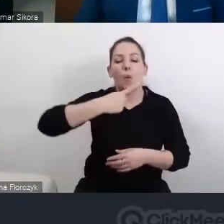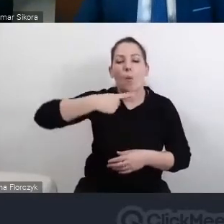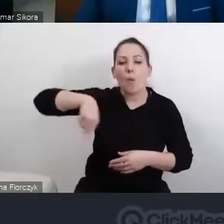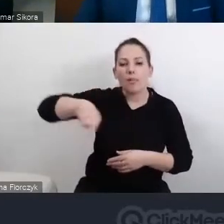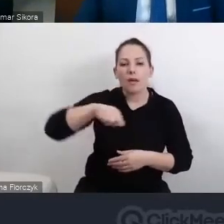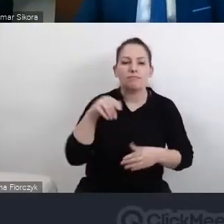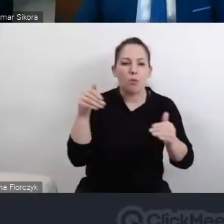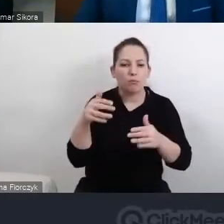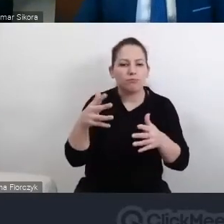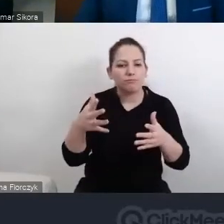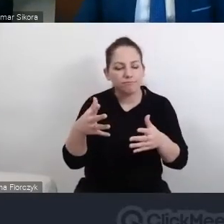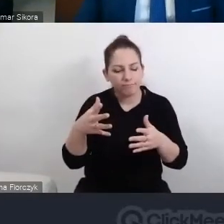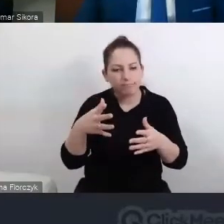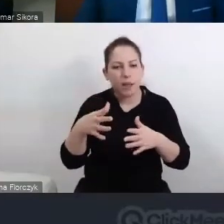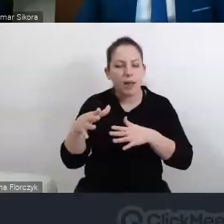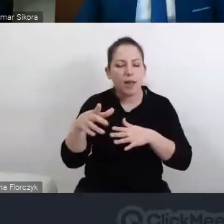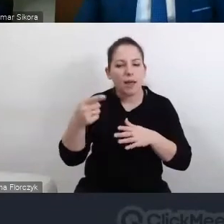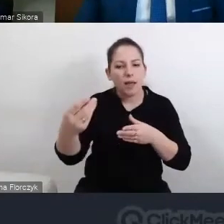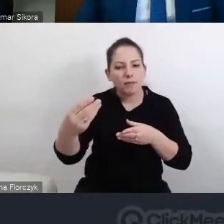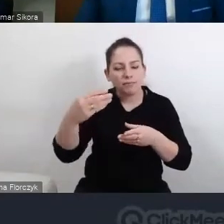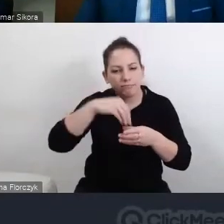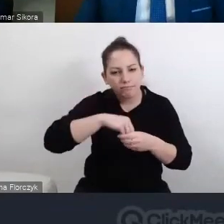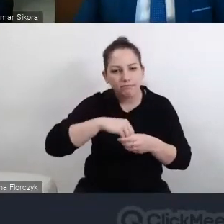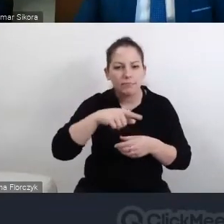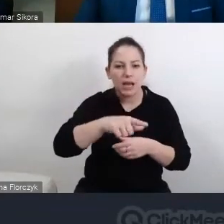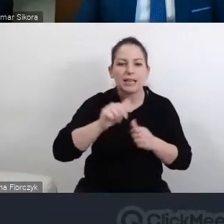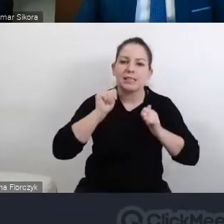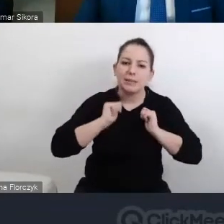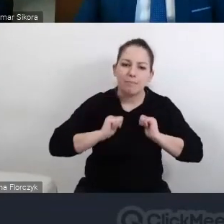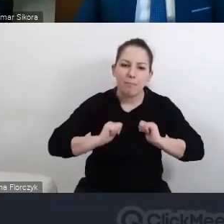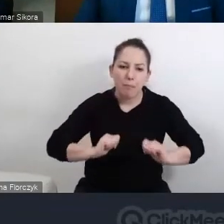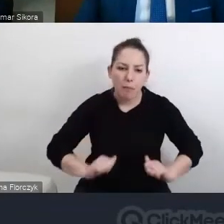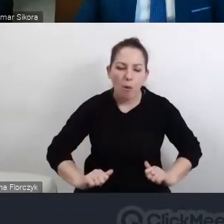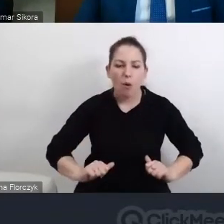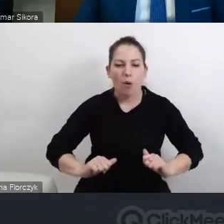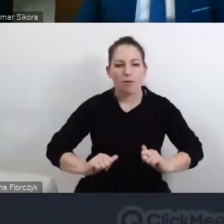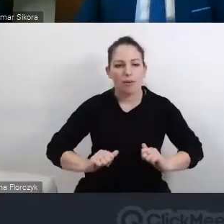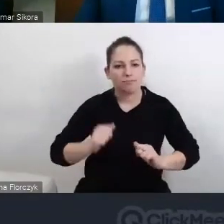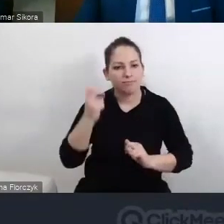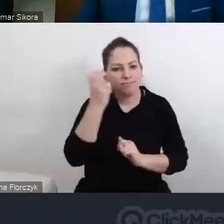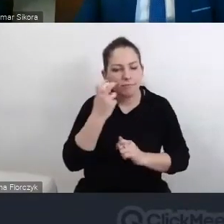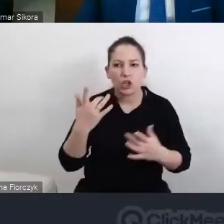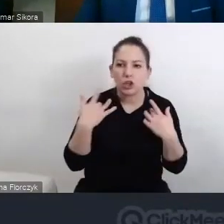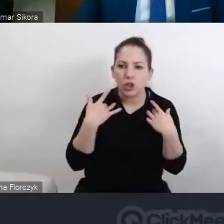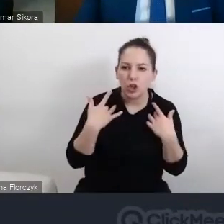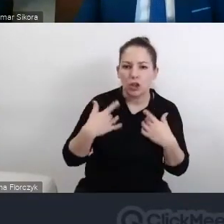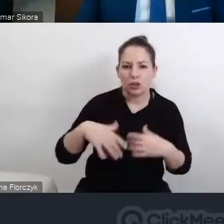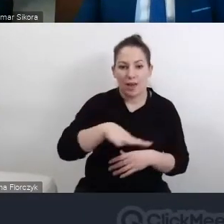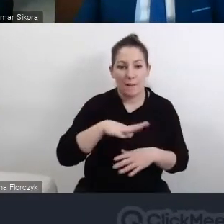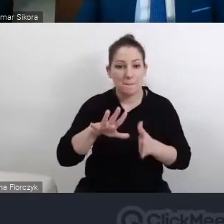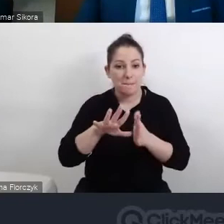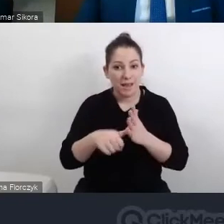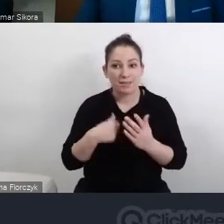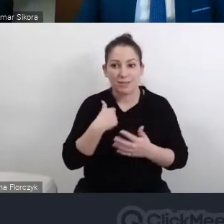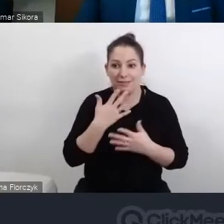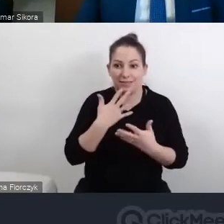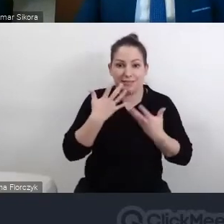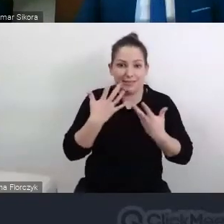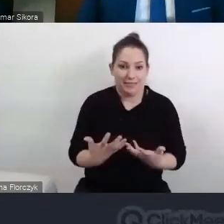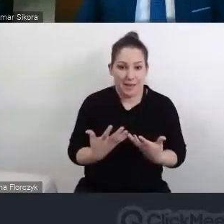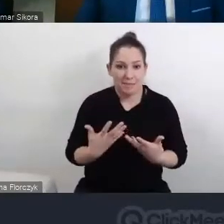mogą znaleźć miejsce do spokojnego, atrakcyjnego życia, bo takie miasto chcemy przede